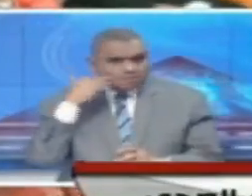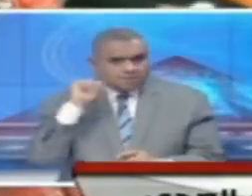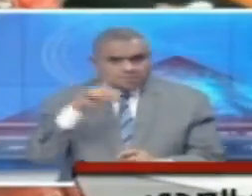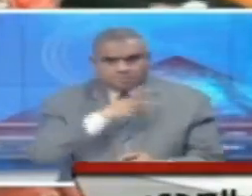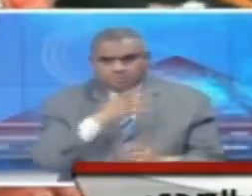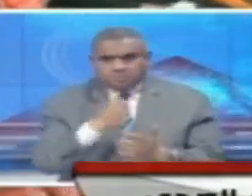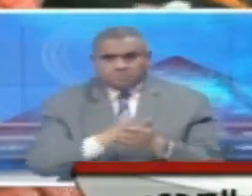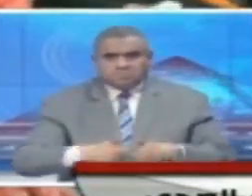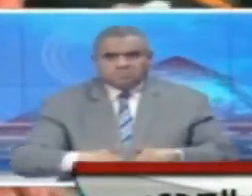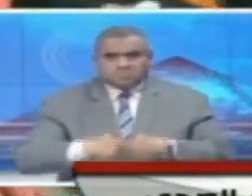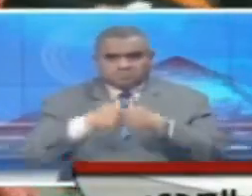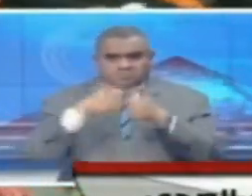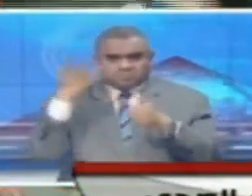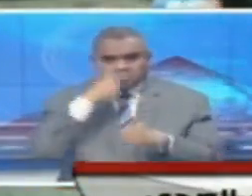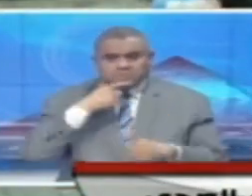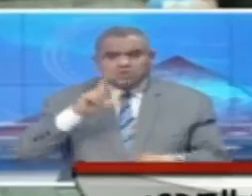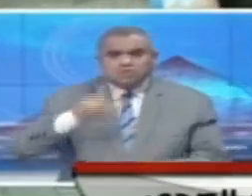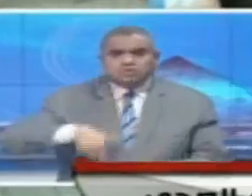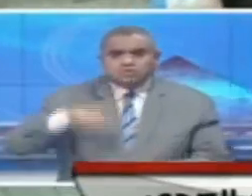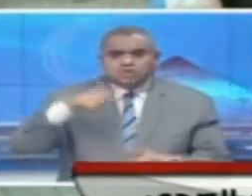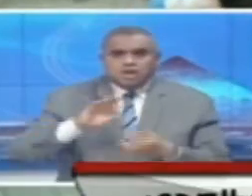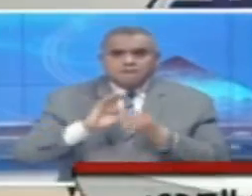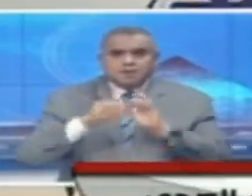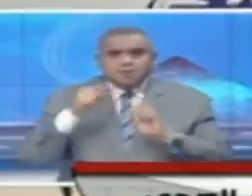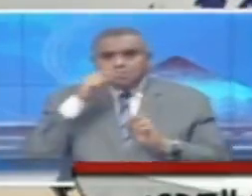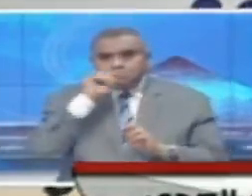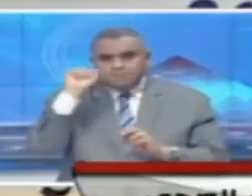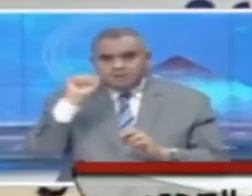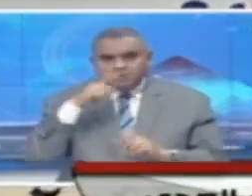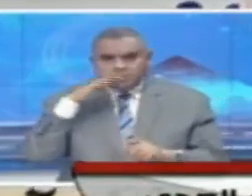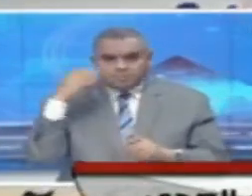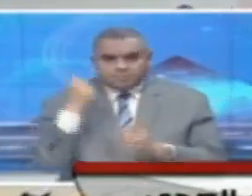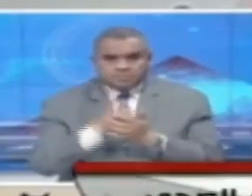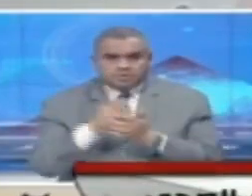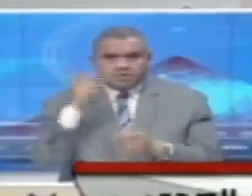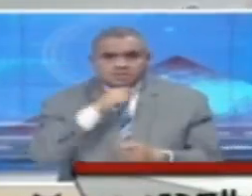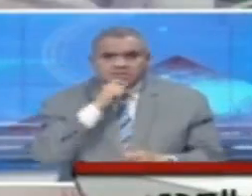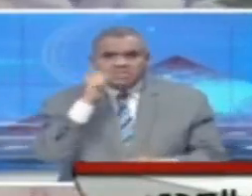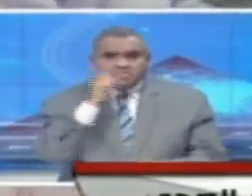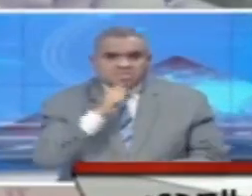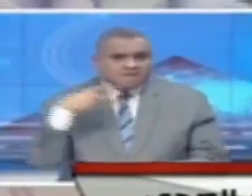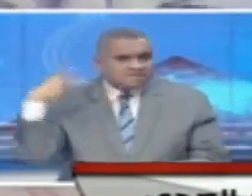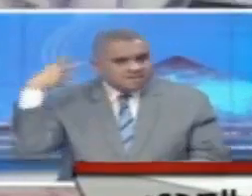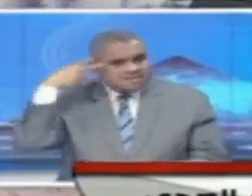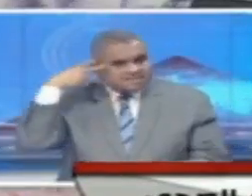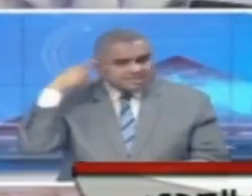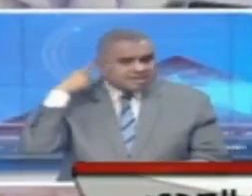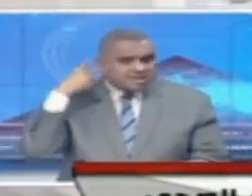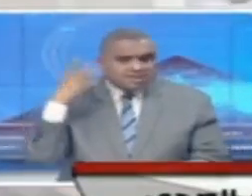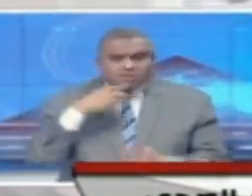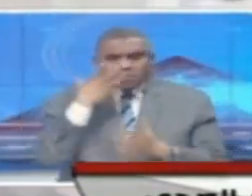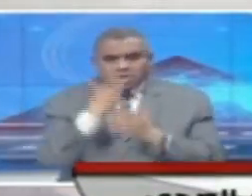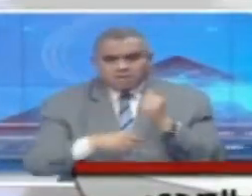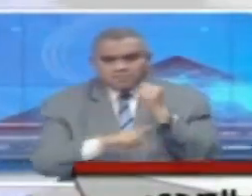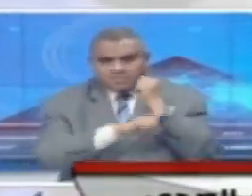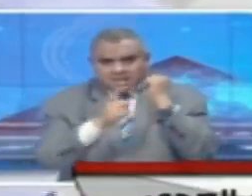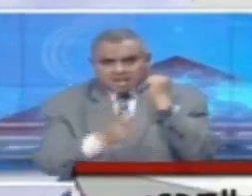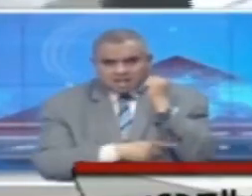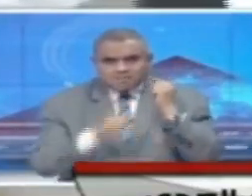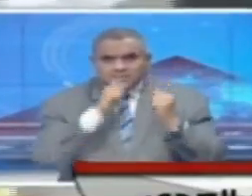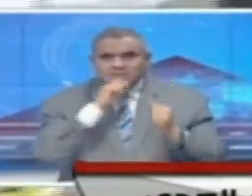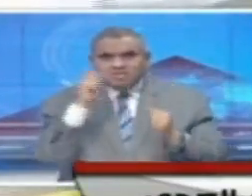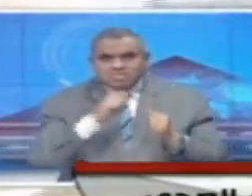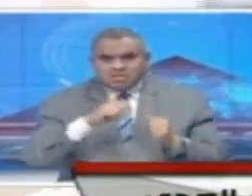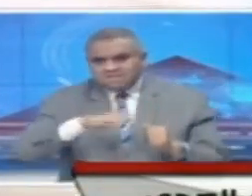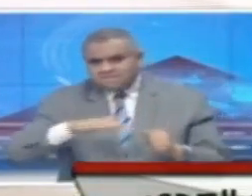والتي وصلت إلى فحص 16 مليون سيدة، ومبادرات ضعف وعلاج السمع وصحة المرأة والجنين والأنيميا